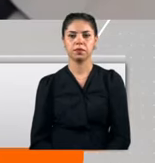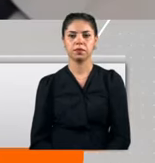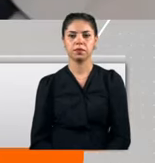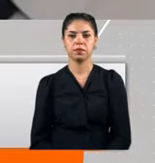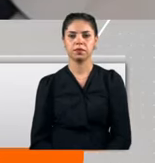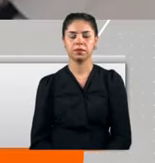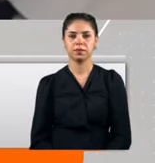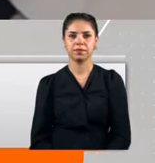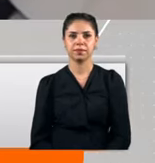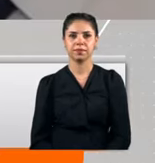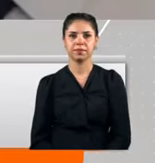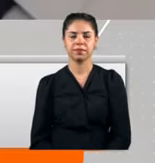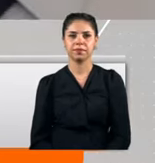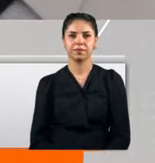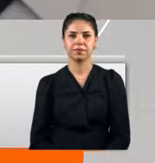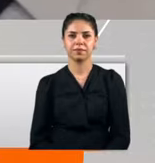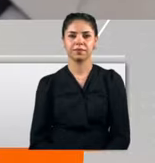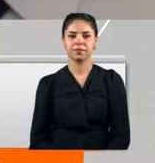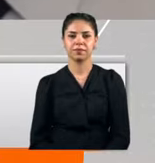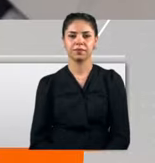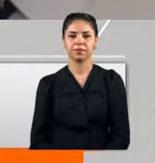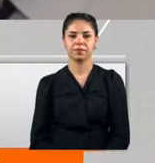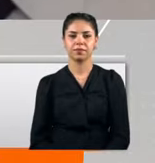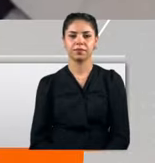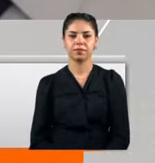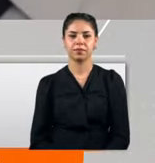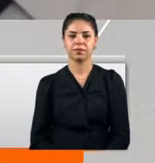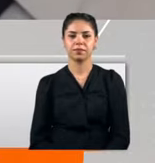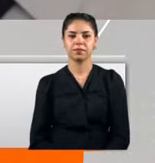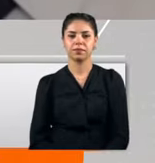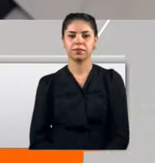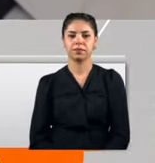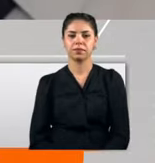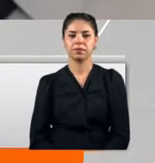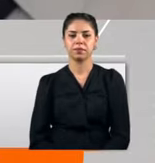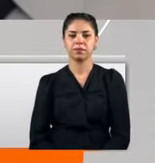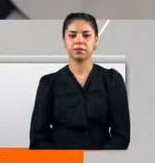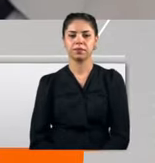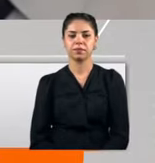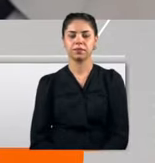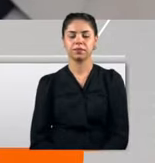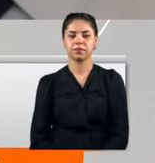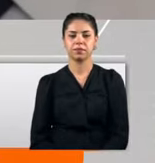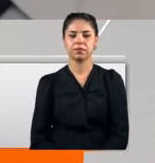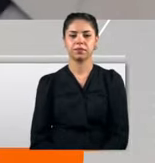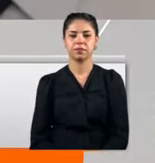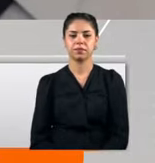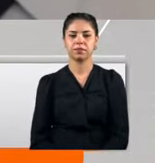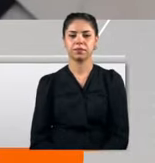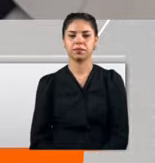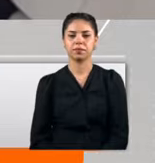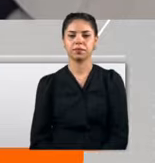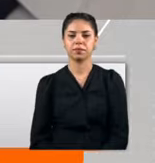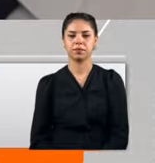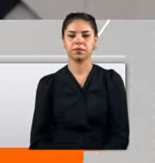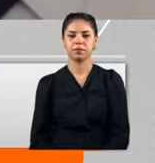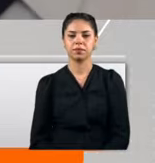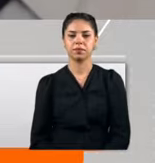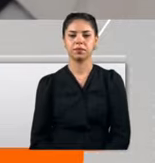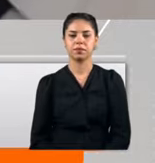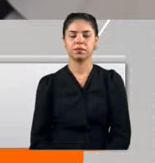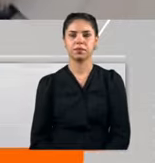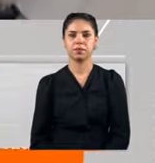muhtemelen Trump'ı hukuk davaları üzerinden, eğer televizyonlarda karşı karşıya gelirlerse oradan sıkıştıracak. Çünkü Harris eski